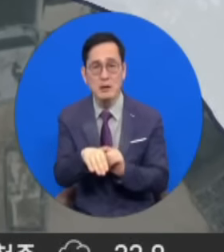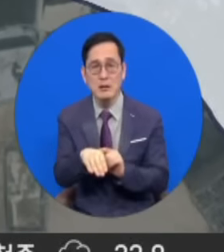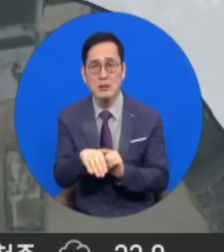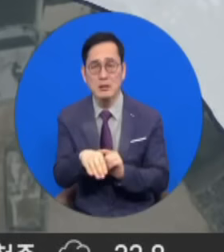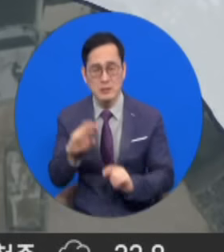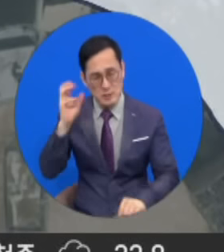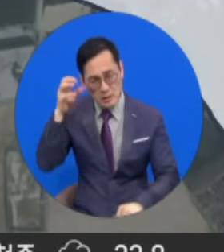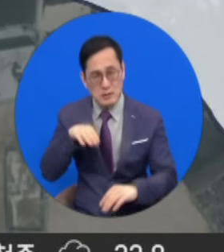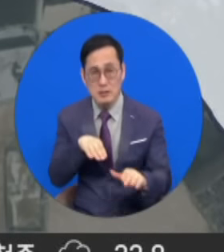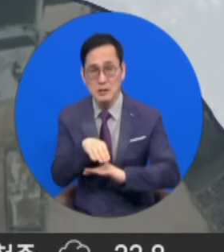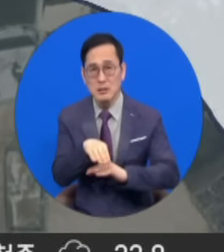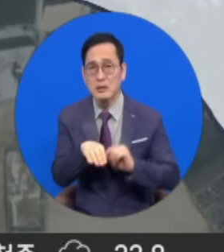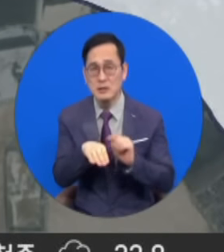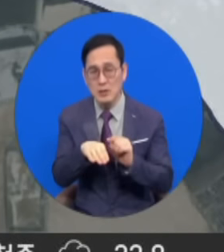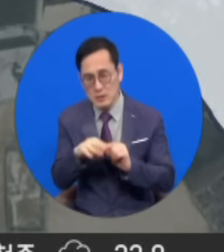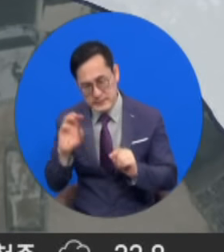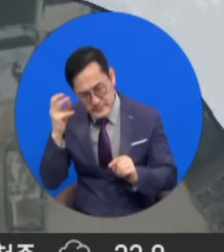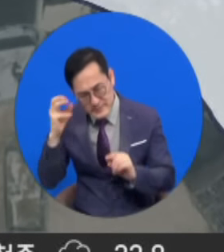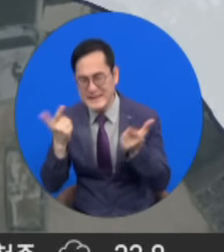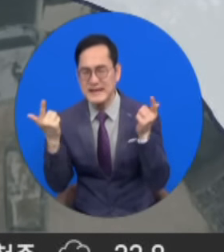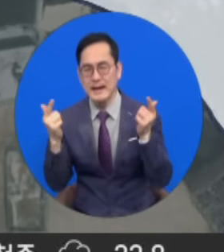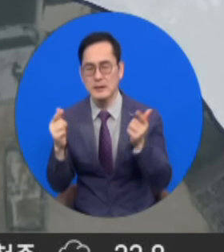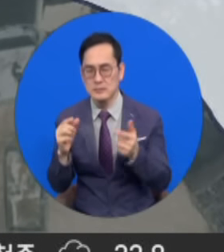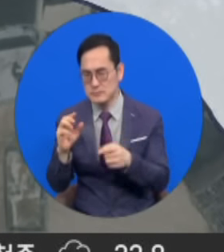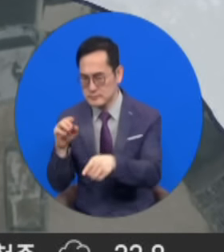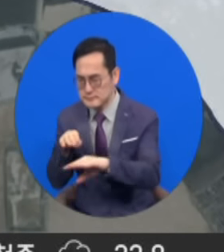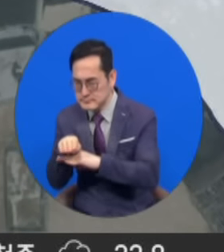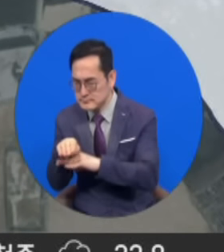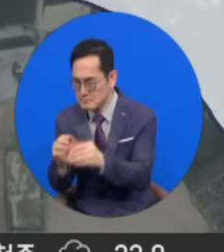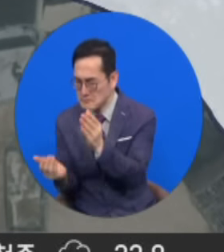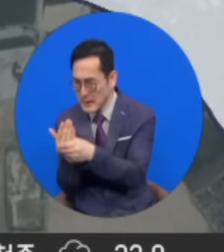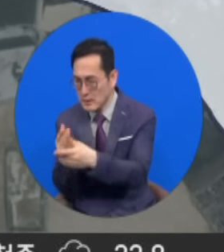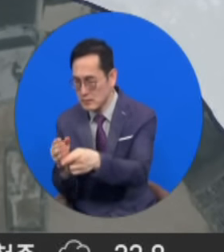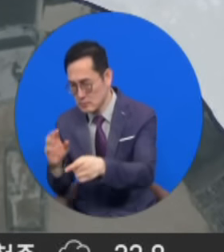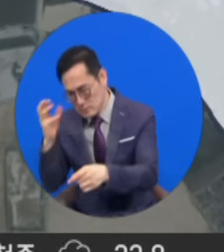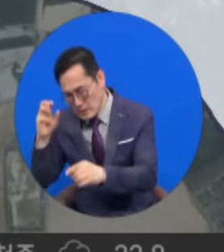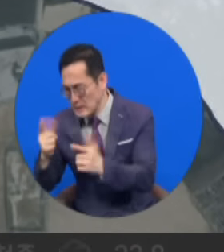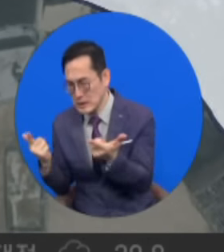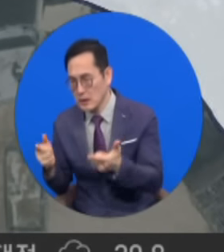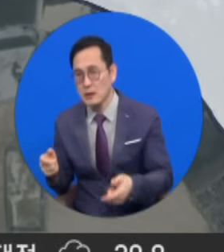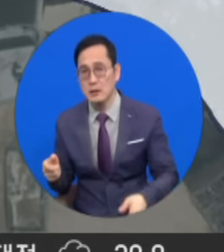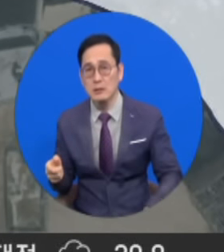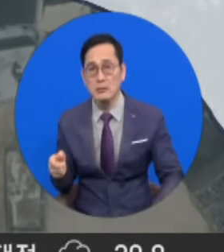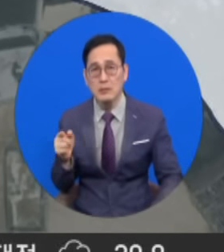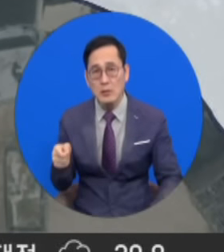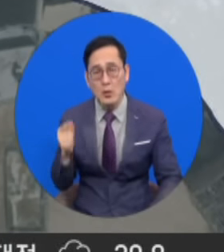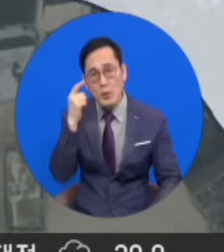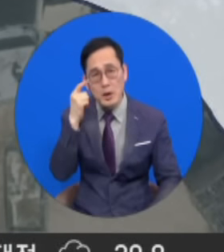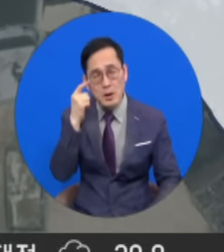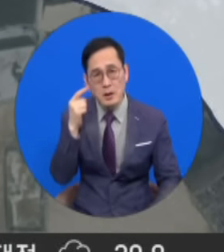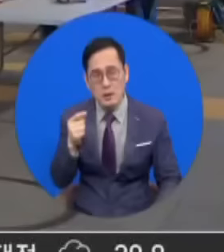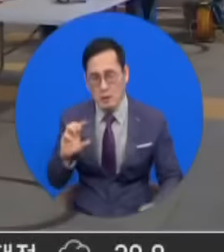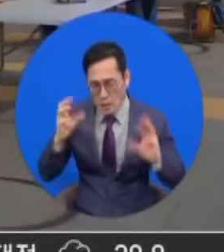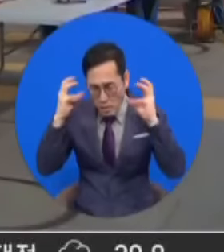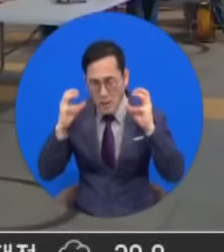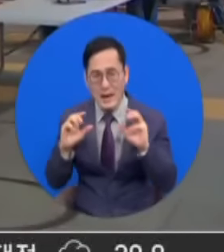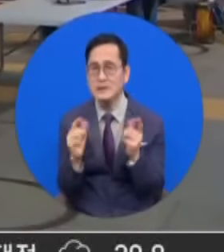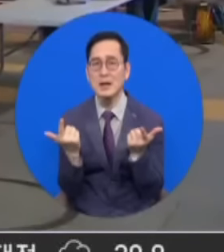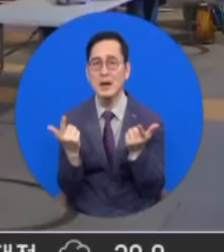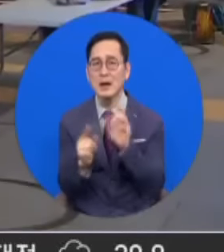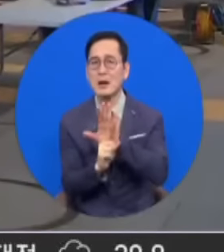법원에서. 아니, 왜요? 그 이유가 뭐냐면 급발진이 아니었던 겁니까? 아니 근데 굉장히 애매한 측면이 있죠. 애매한 측면이 있다. 근데